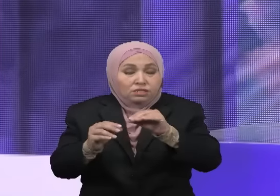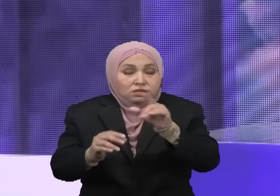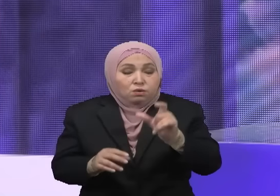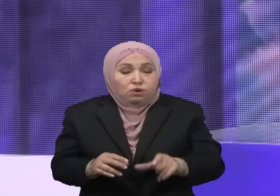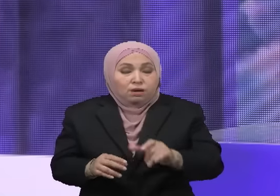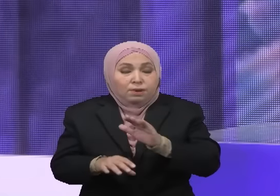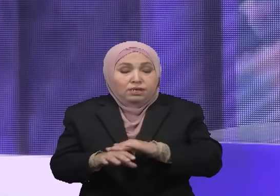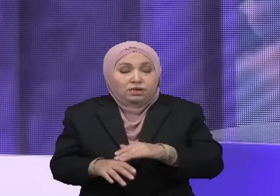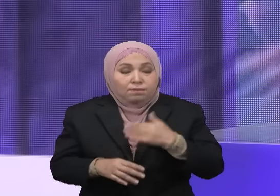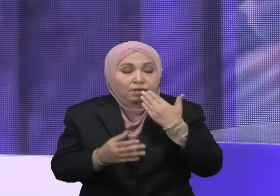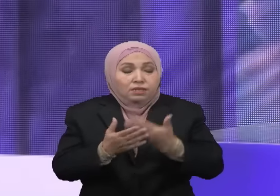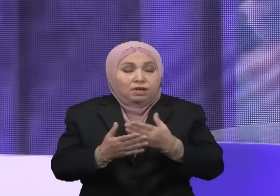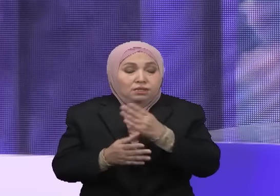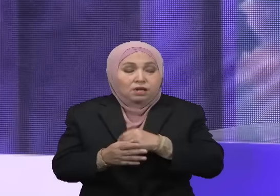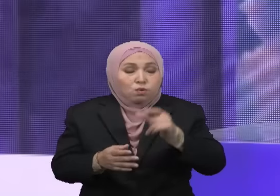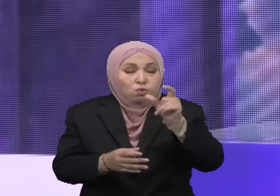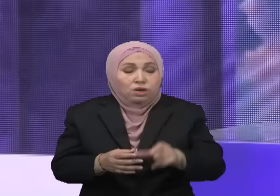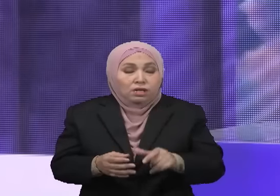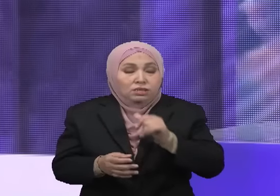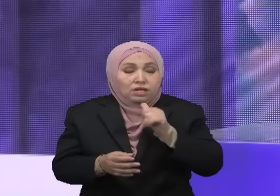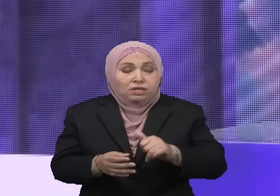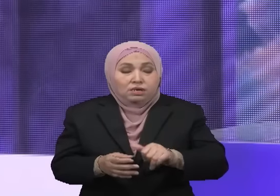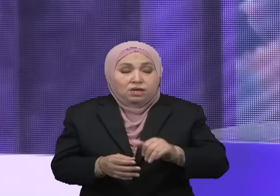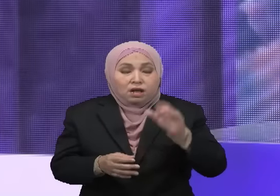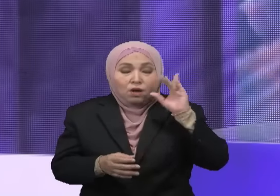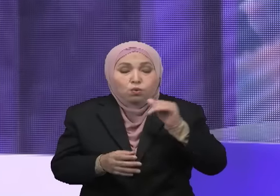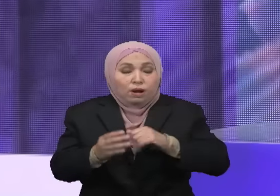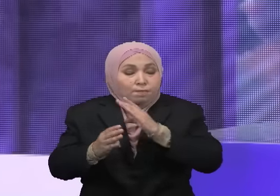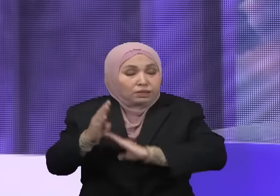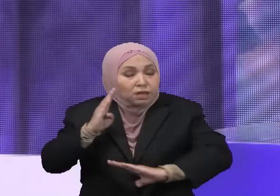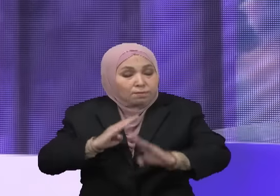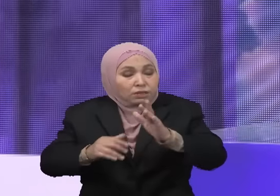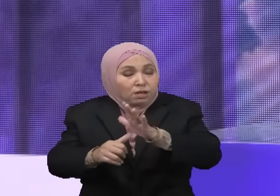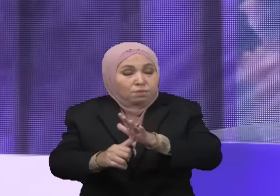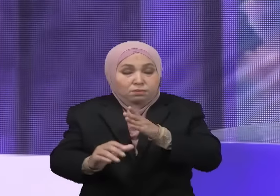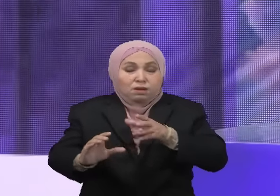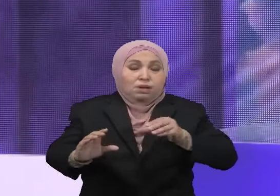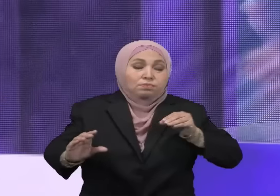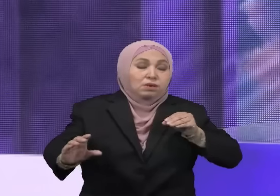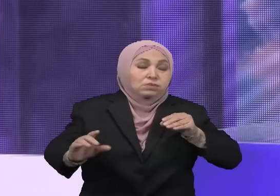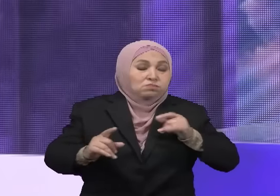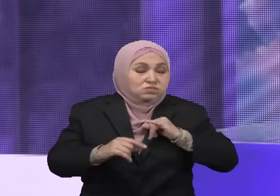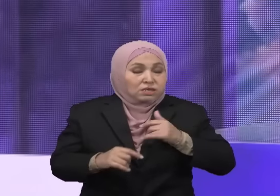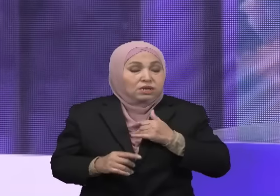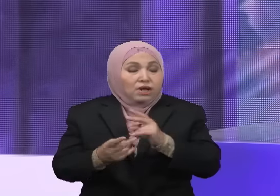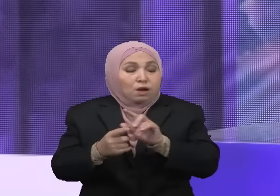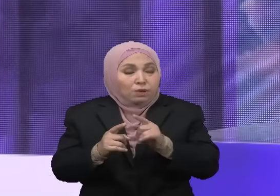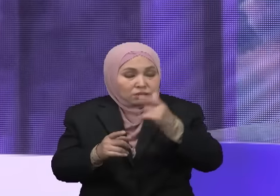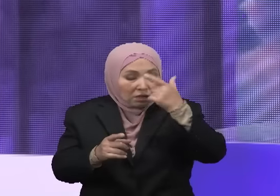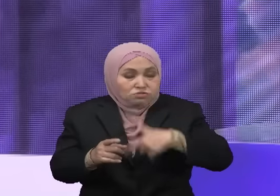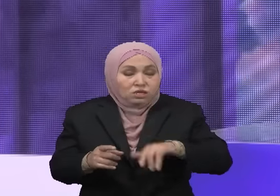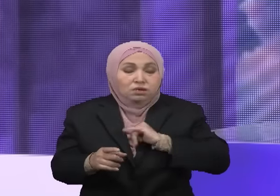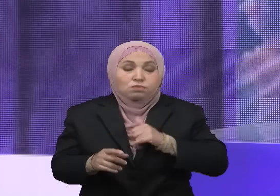kepada kebaikan, orang tak dengar, orang kadang-kadang dia kutuk ataupun menjauhkan saya lagi, saya sendiri pun nak kawal diri saya pun